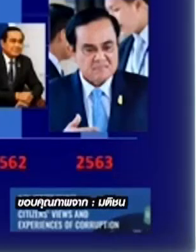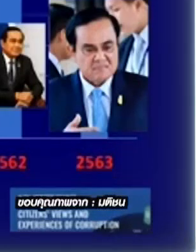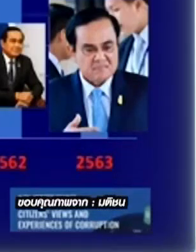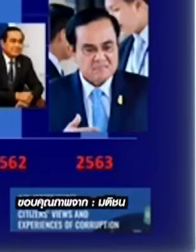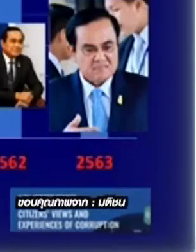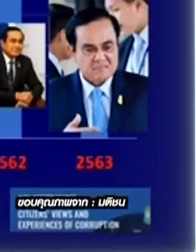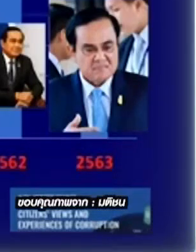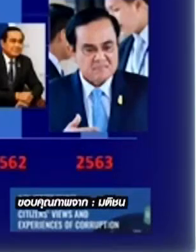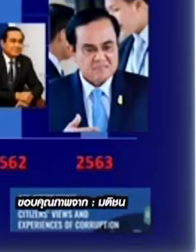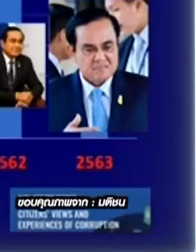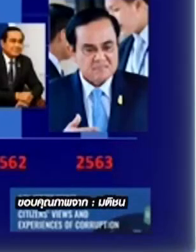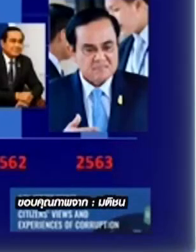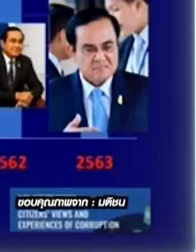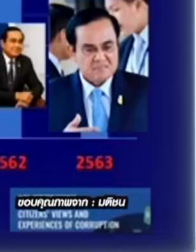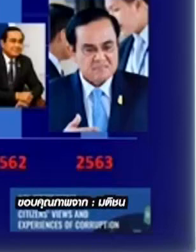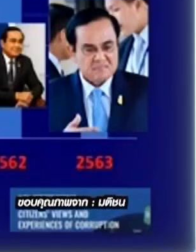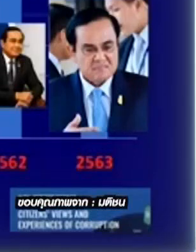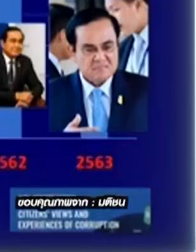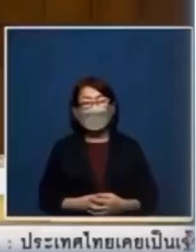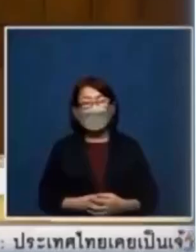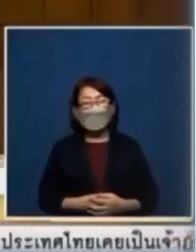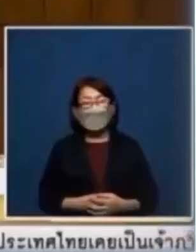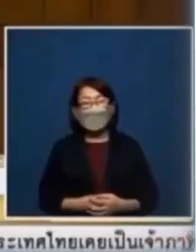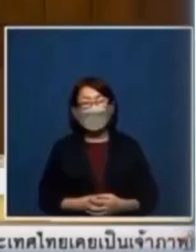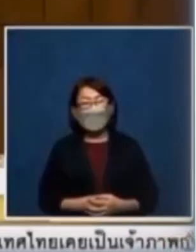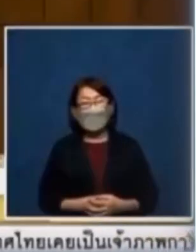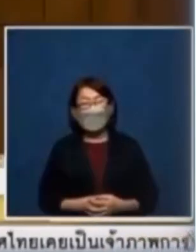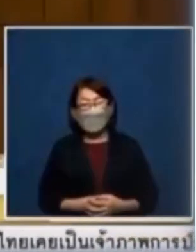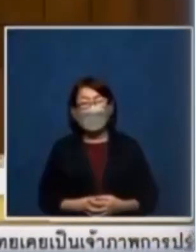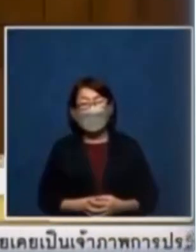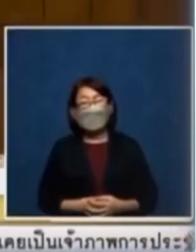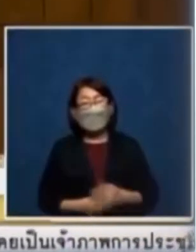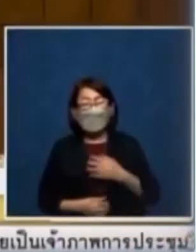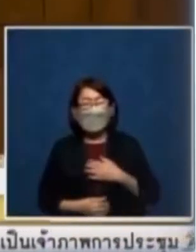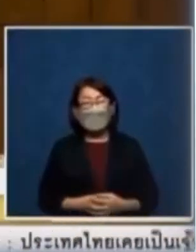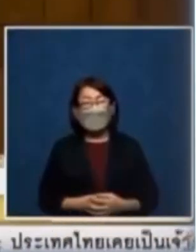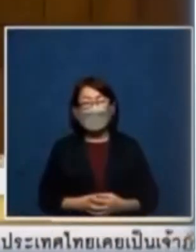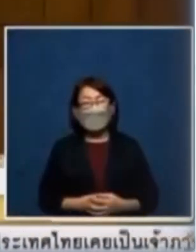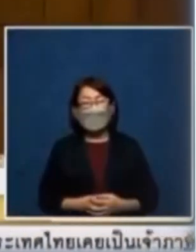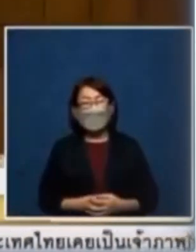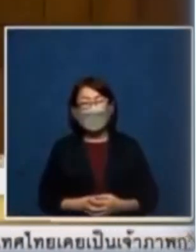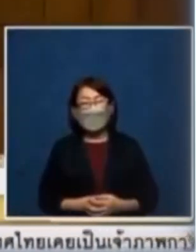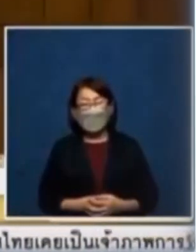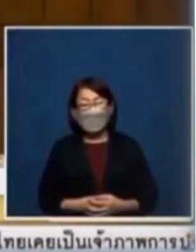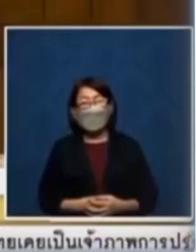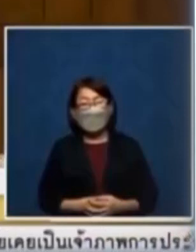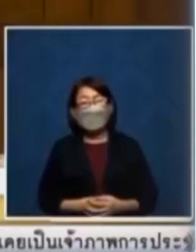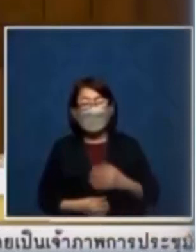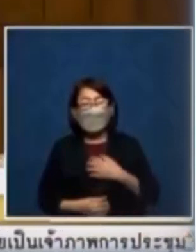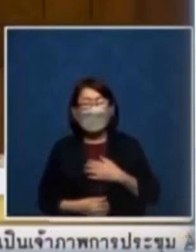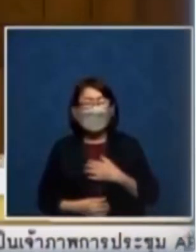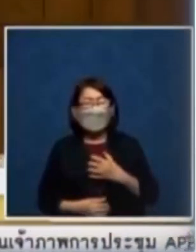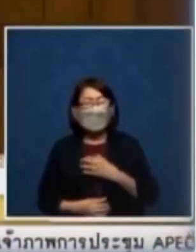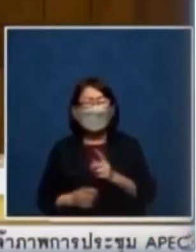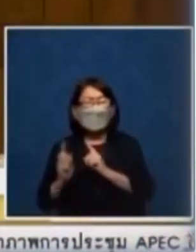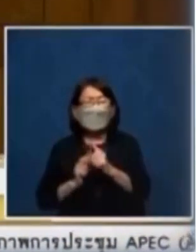ฏครั้งนี้ช็อตแรกที่นายกพูดถึงท่านเสรีพิสุทธิ์เราไปดูว่านายกสวนกลับว่ายังไง ที่ผมจะไปต้องพูดกับท่านนี่เพราะว่าท่านเป็นรุ่นพี่